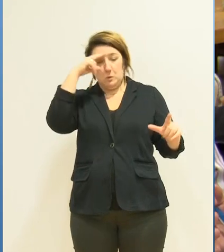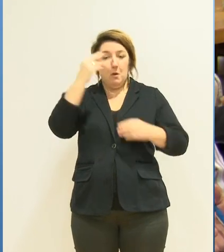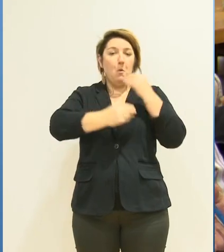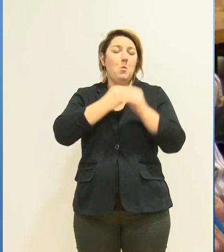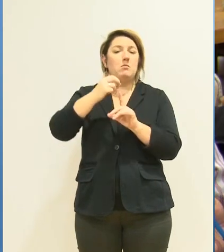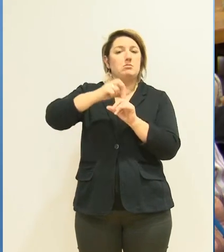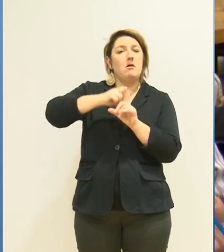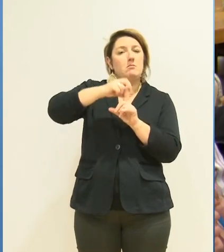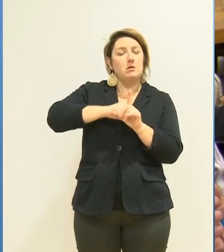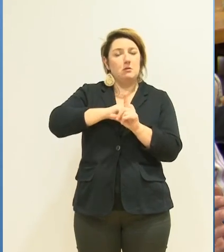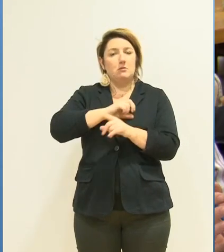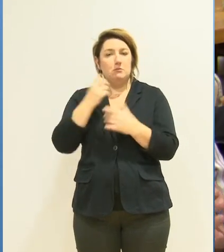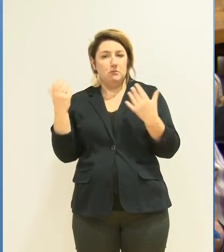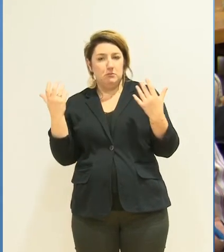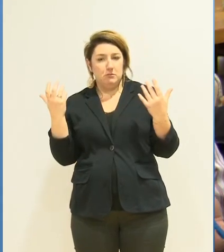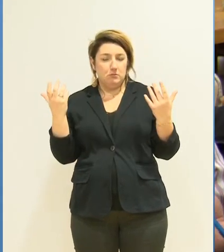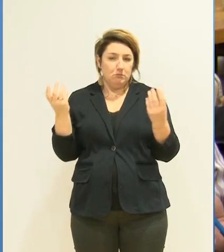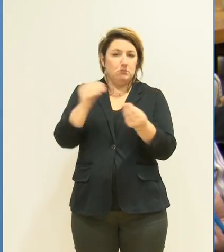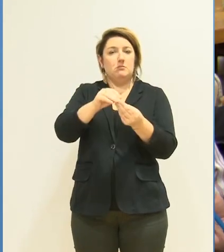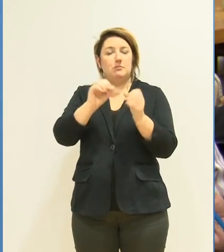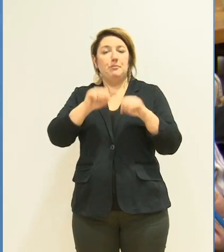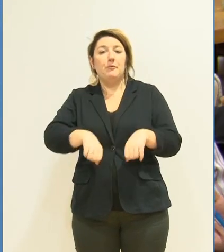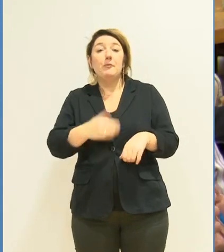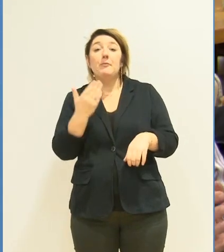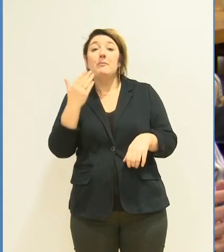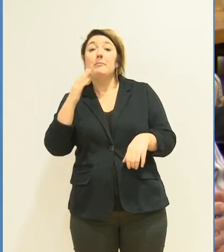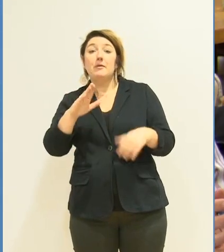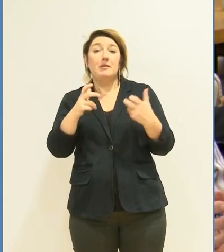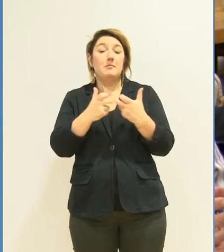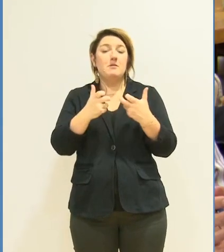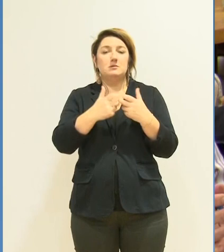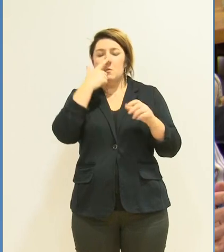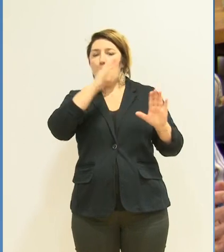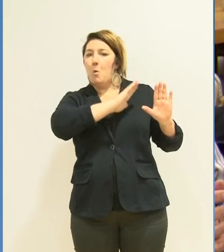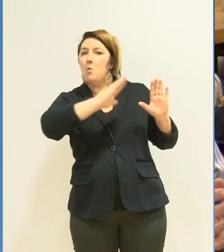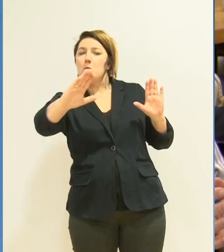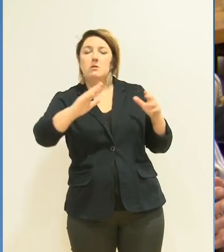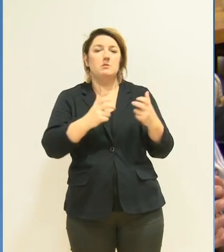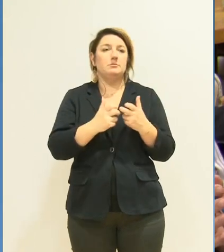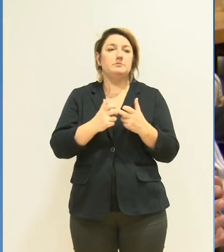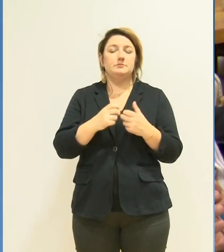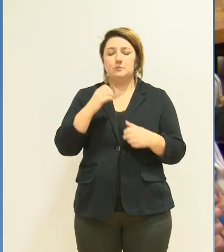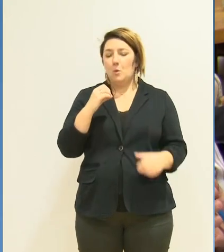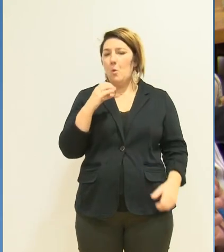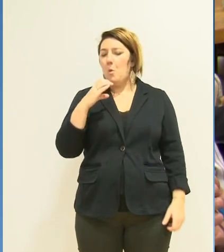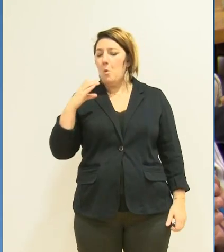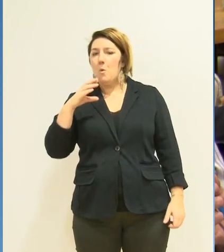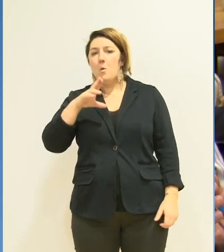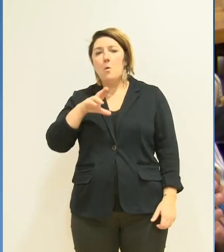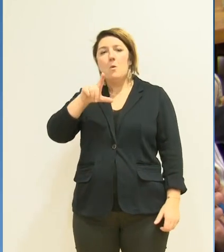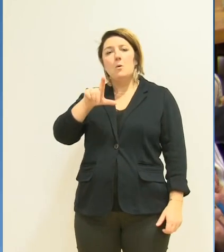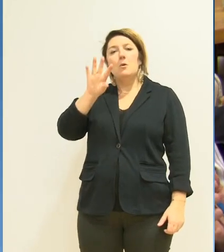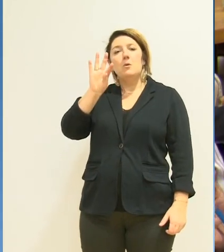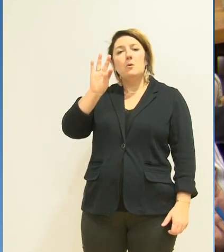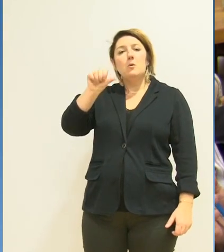mais la question se pose aussi pour les occultant on sait que on va avoir des